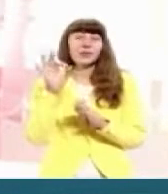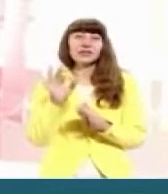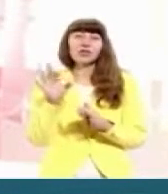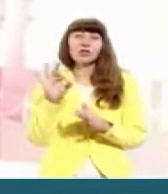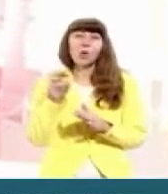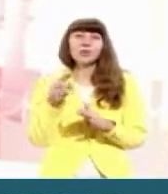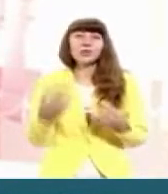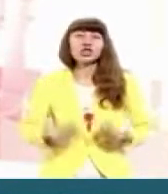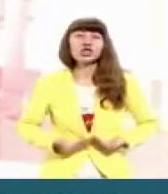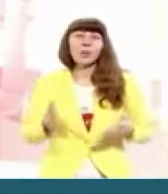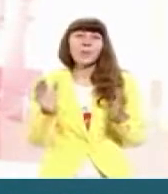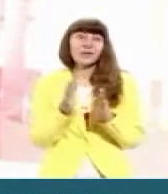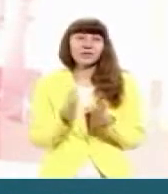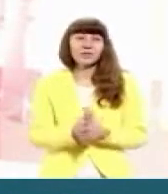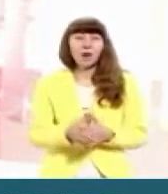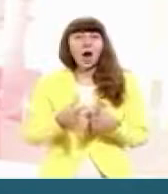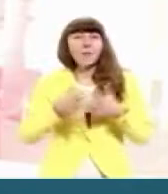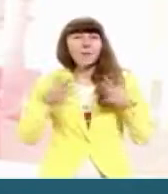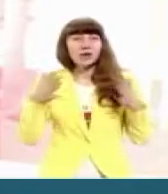минимума. Максимальную